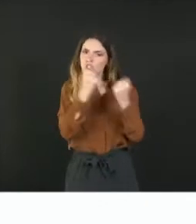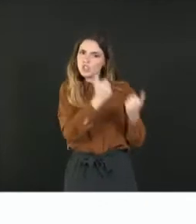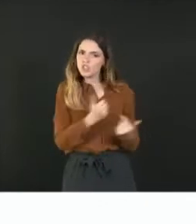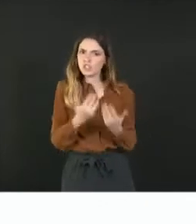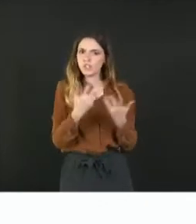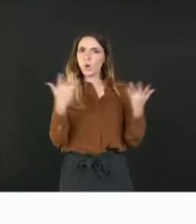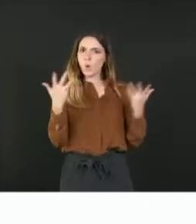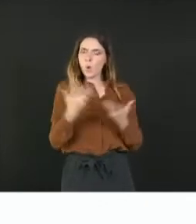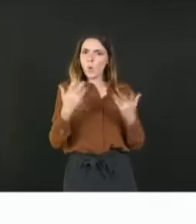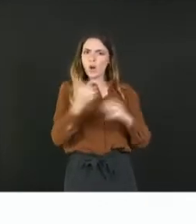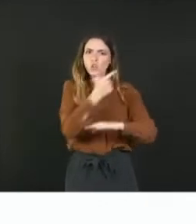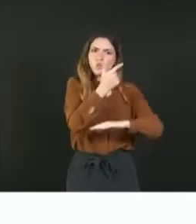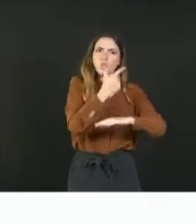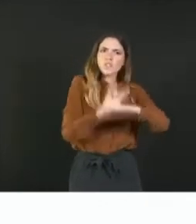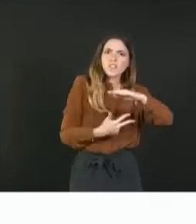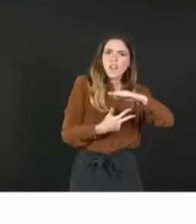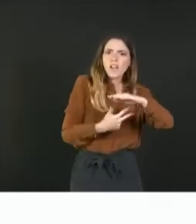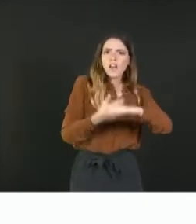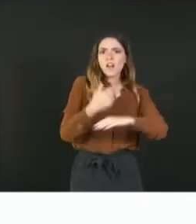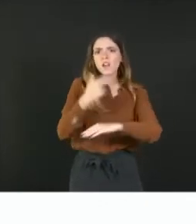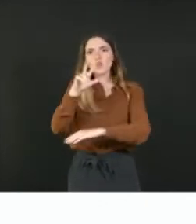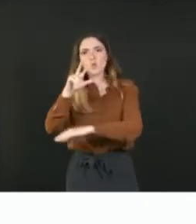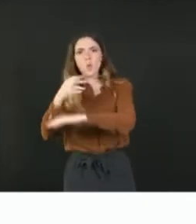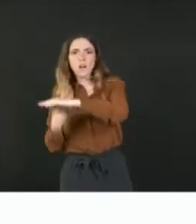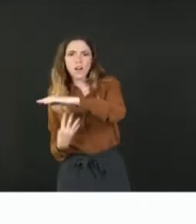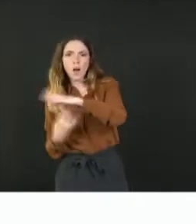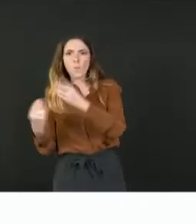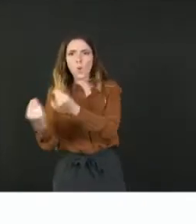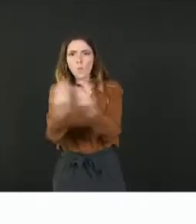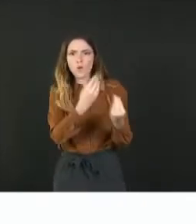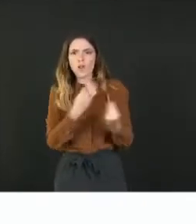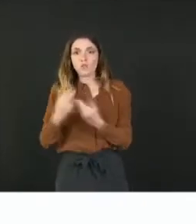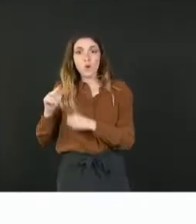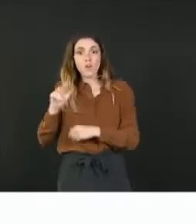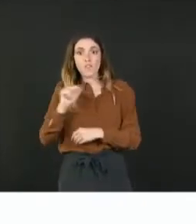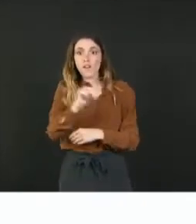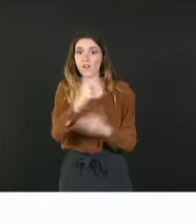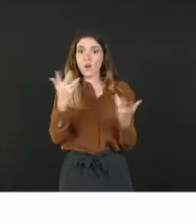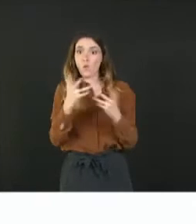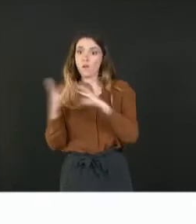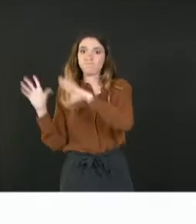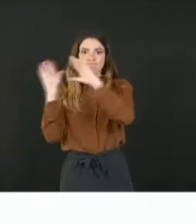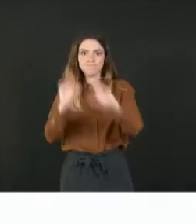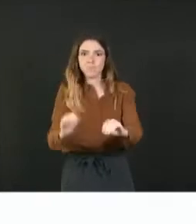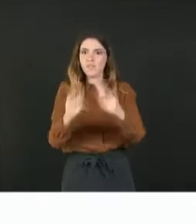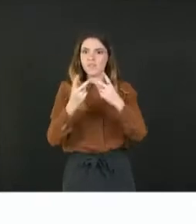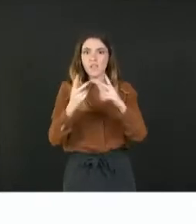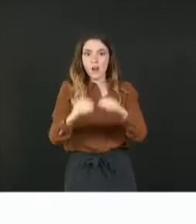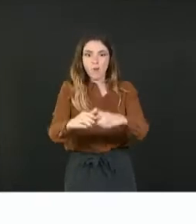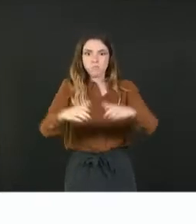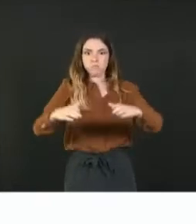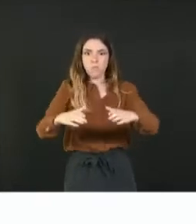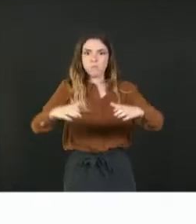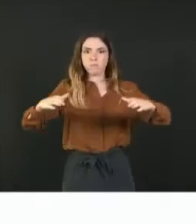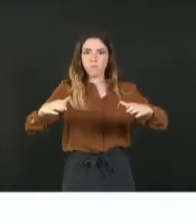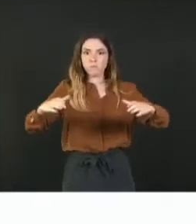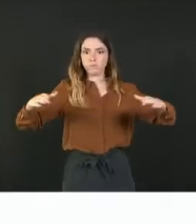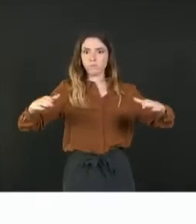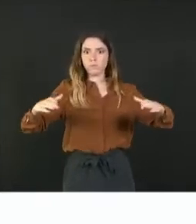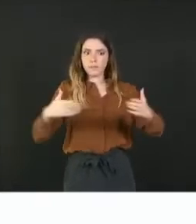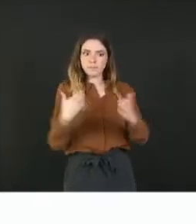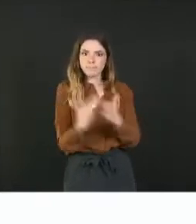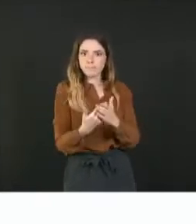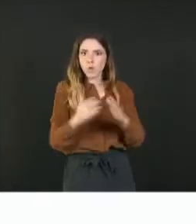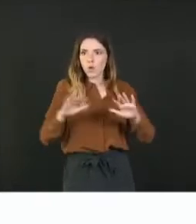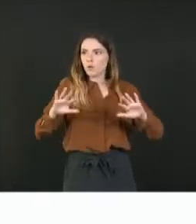2050, 2/3 à 3/4 de la population mondiale sera urbaine. Donc comment on arrive à laisser de la place à la nature